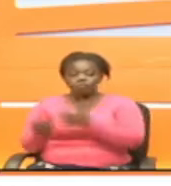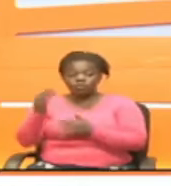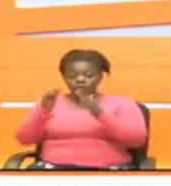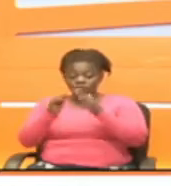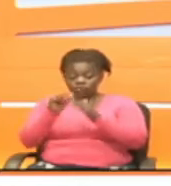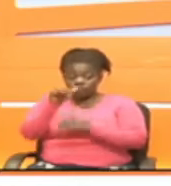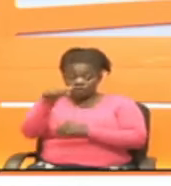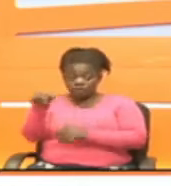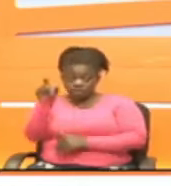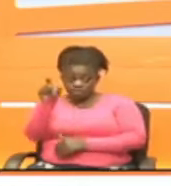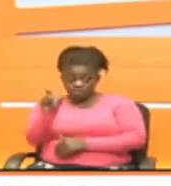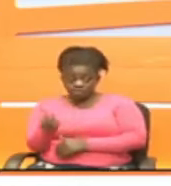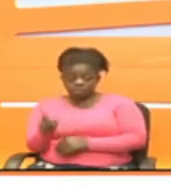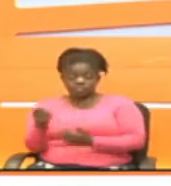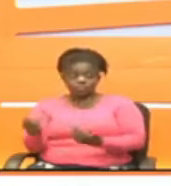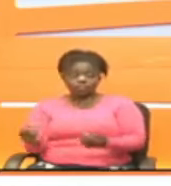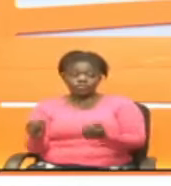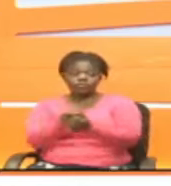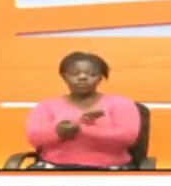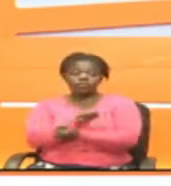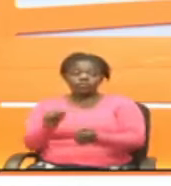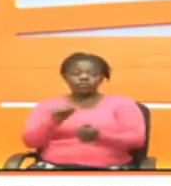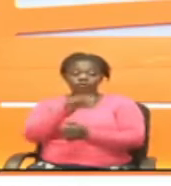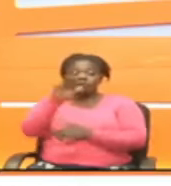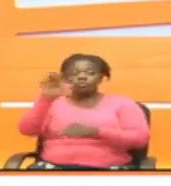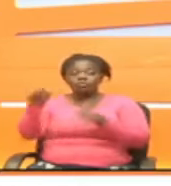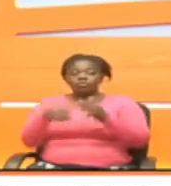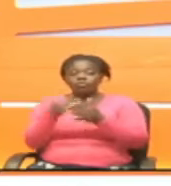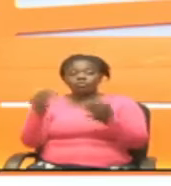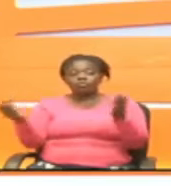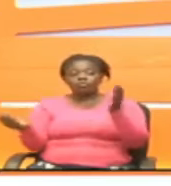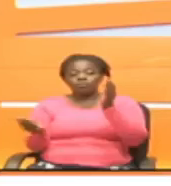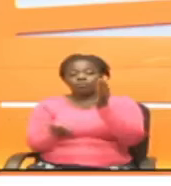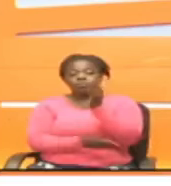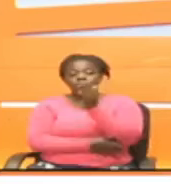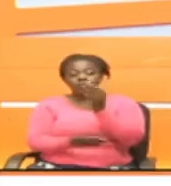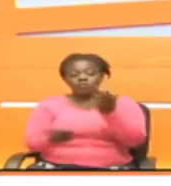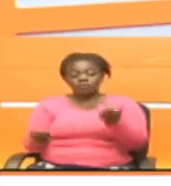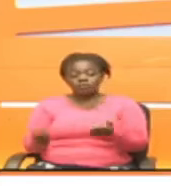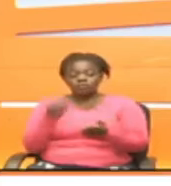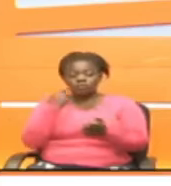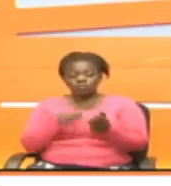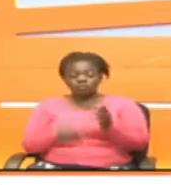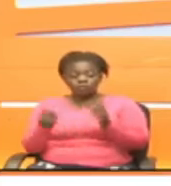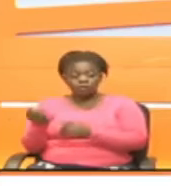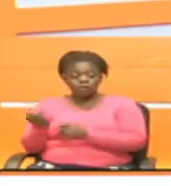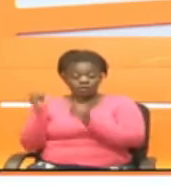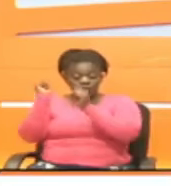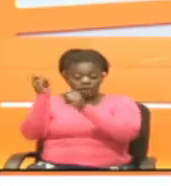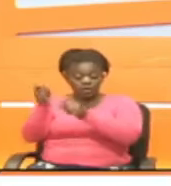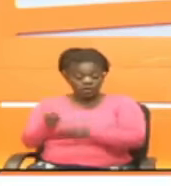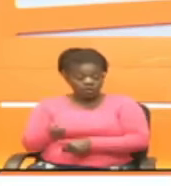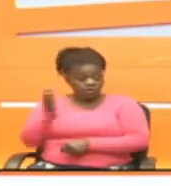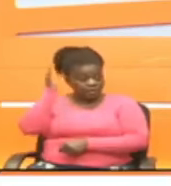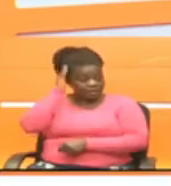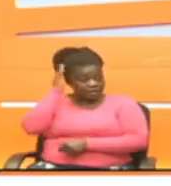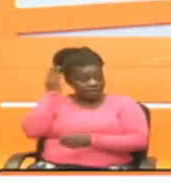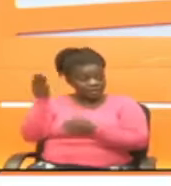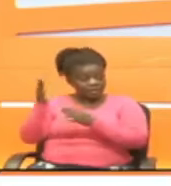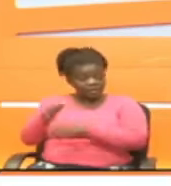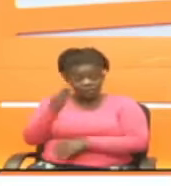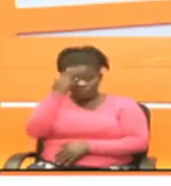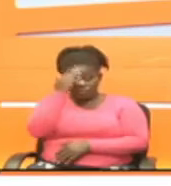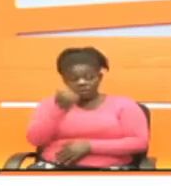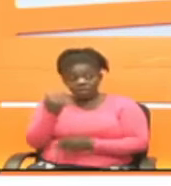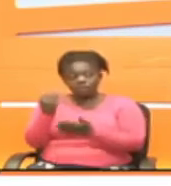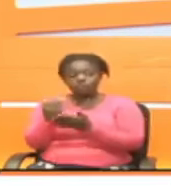munnaabwe omuliro n'okusaanyaawo ebirime bye, ng'ono bamulumiriza okukuba munnaabwe akakumbi ku mutwe n'amutta lwa